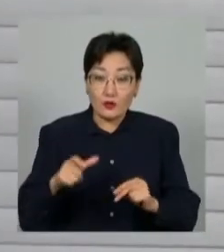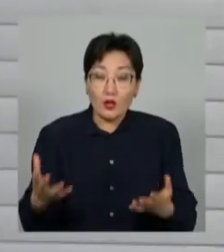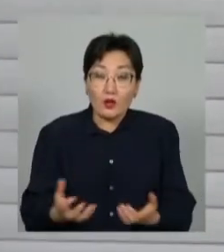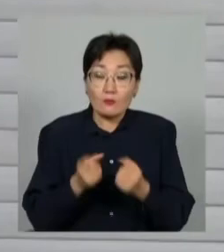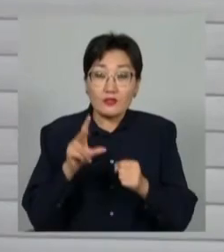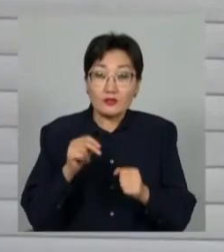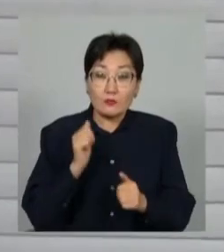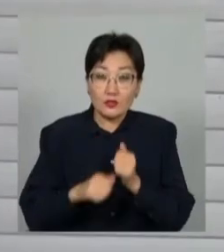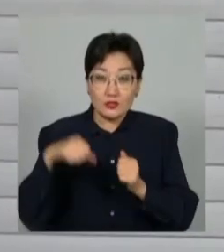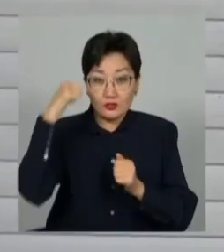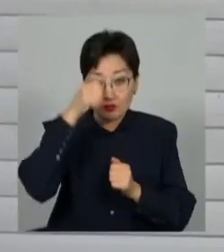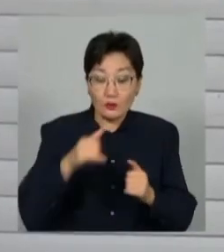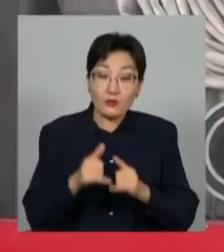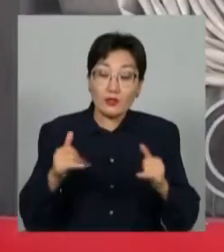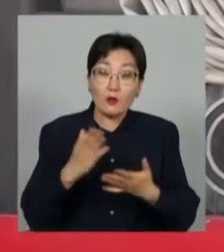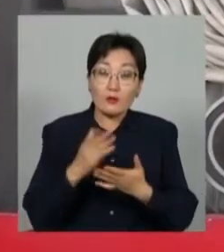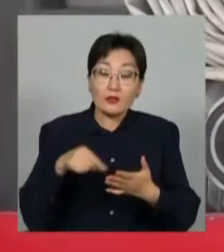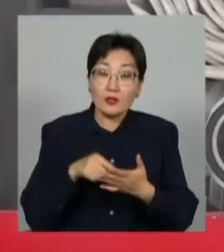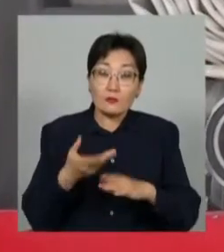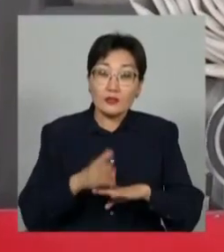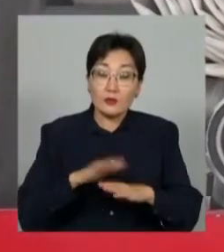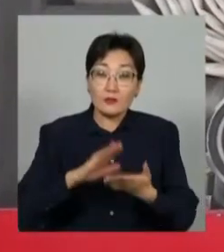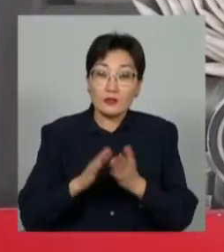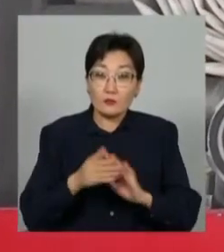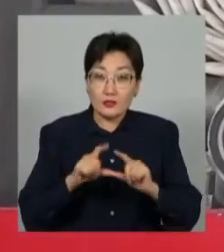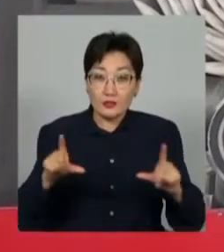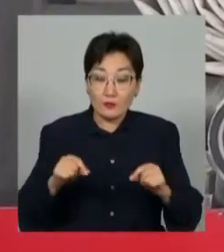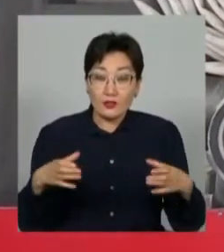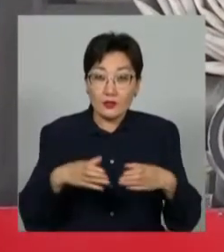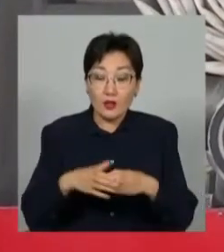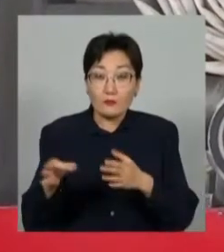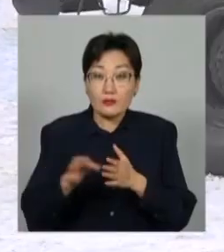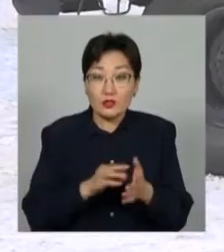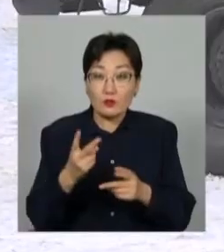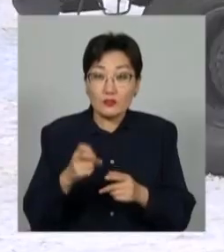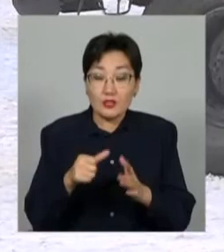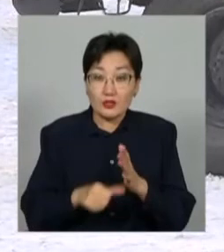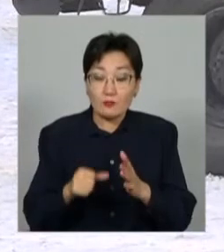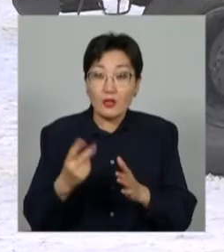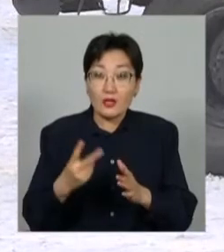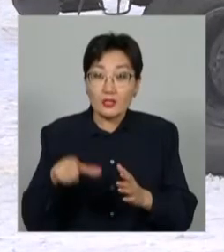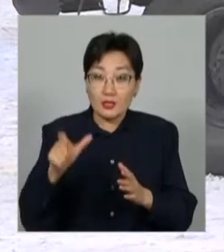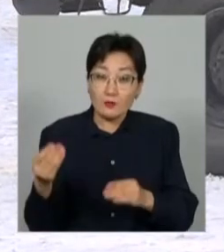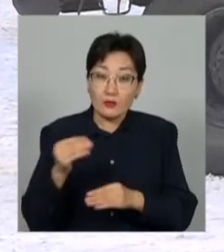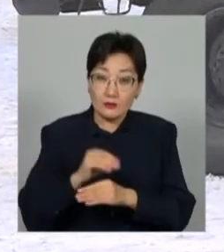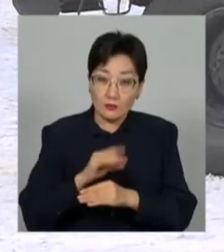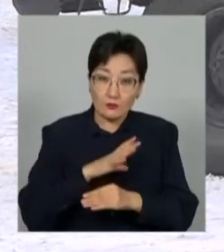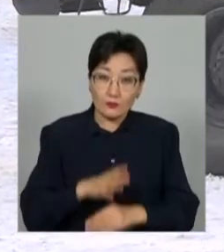құтқарушылар саны жыл санап артып келеді. Биыл қалалық төтенше жағдайлар департаментінің штаты бірден 262 адаммен толықты.